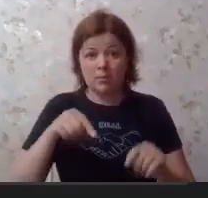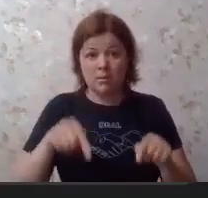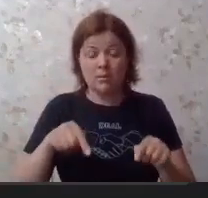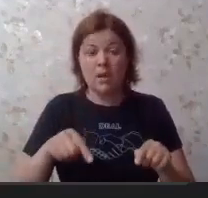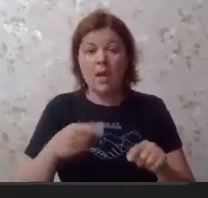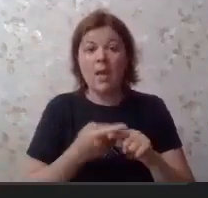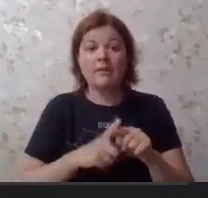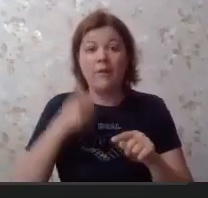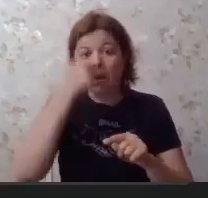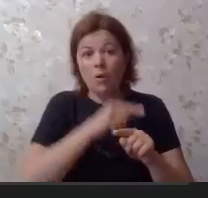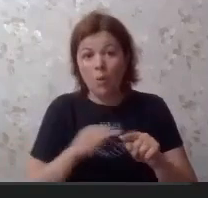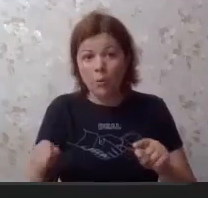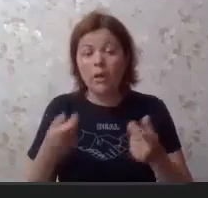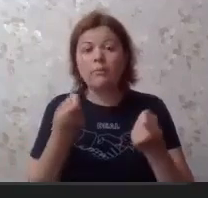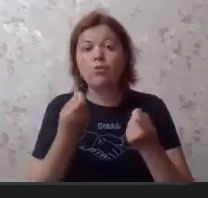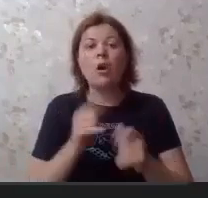немножко расширился